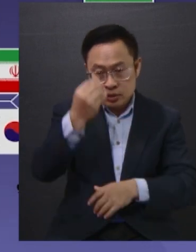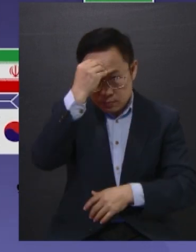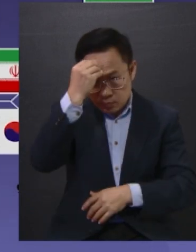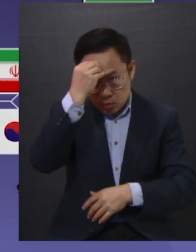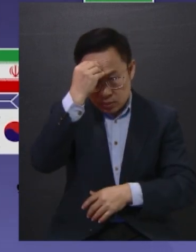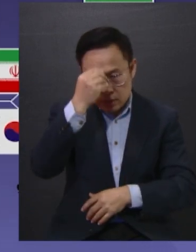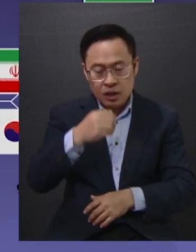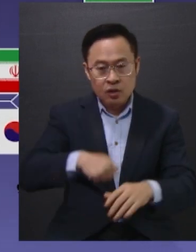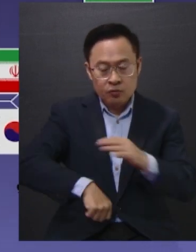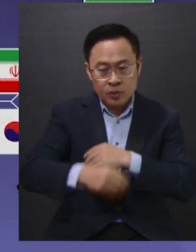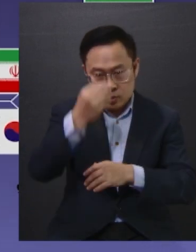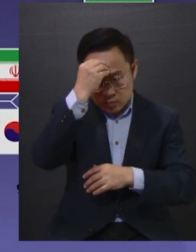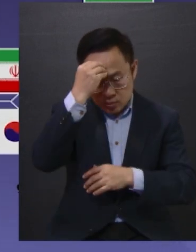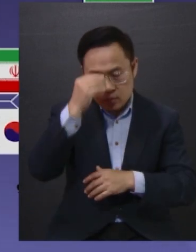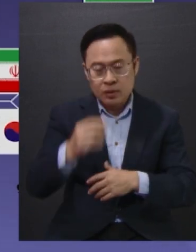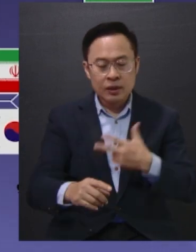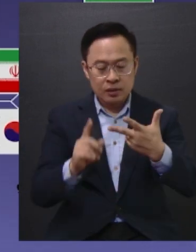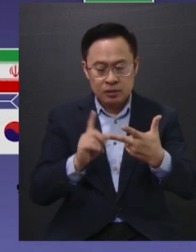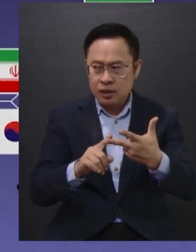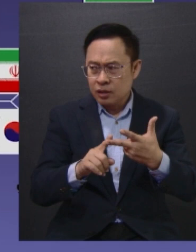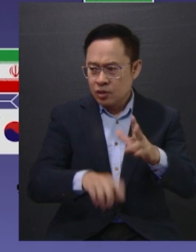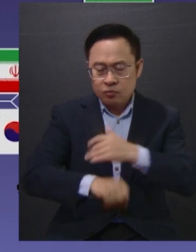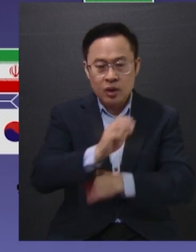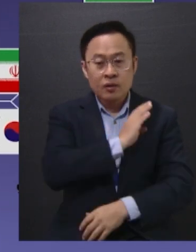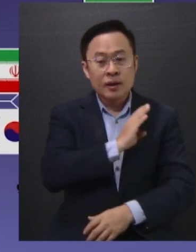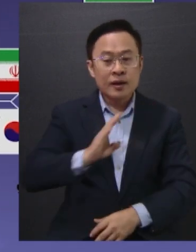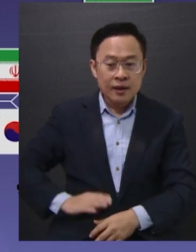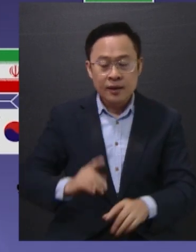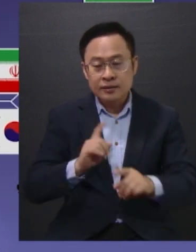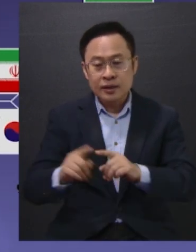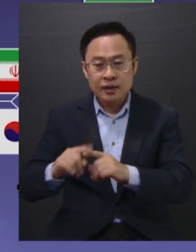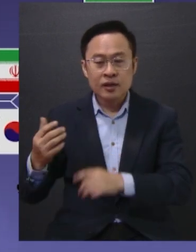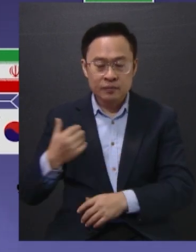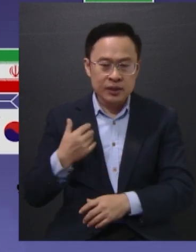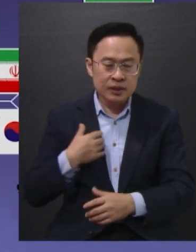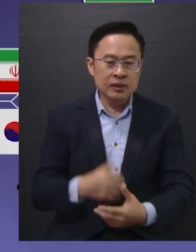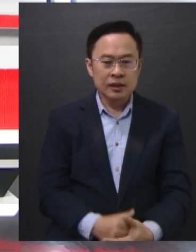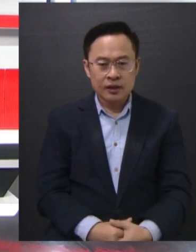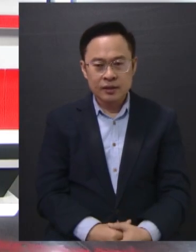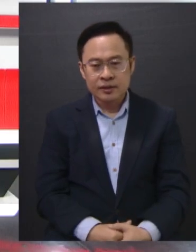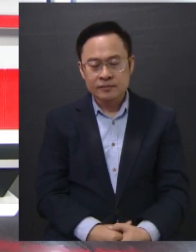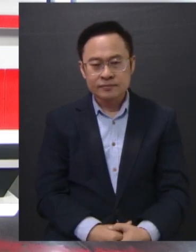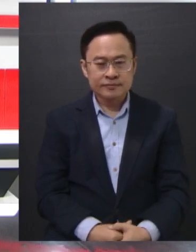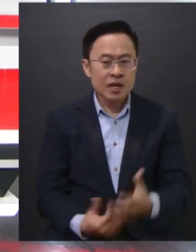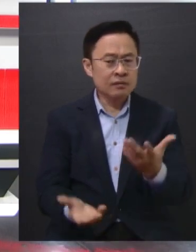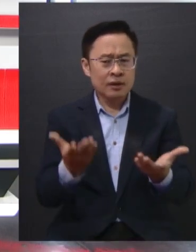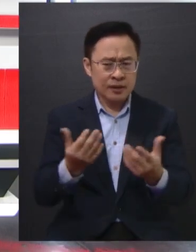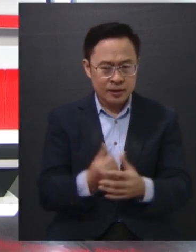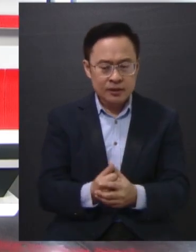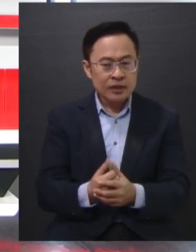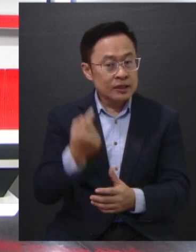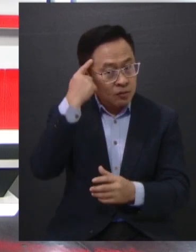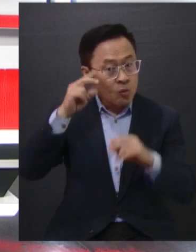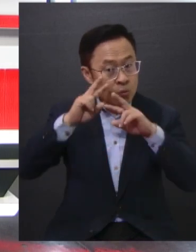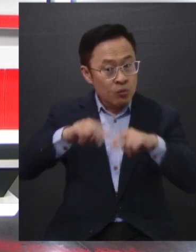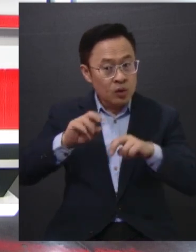งินใช่ไหม ใช่ค่ะ เช็คบุ๊กแบงค์ จ่ายเลยทำจ่ายเดี๋ยวนี้หมายถึงจ่ายประตูให้ถึงประตูไปนะคะนั่นก็เป็